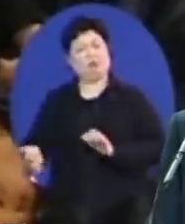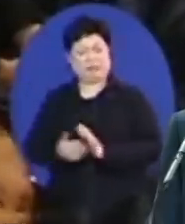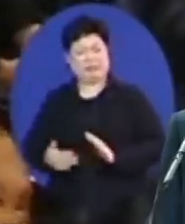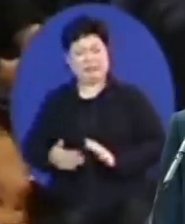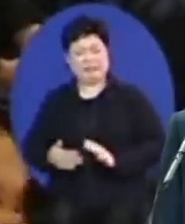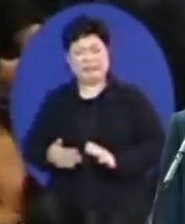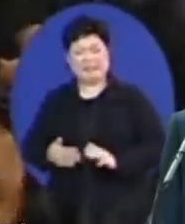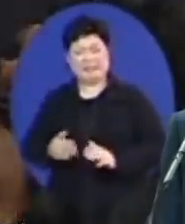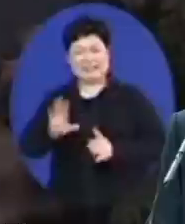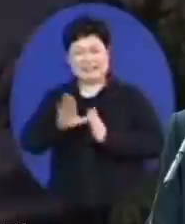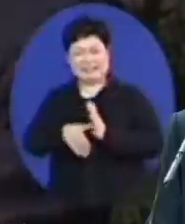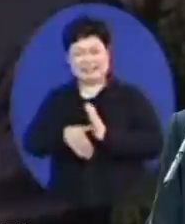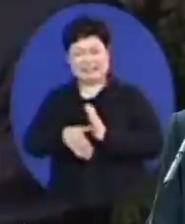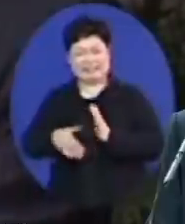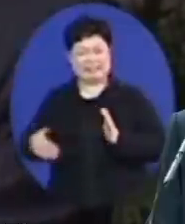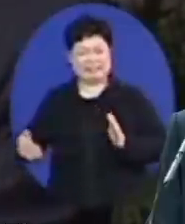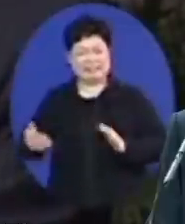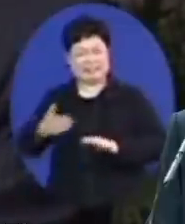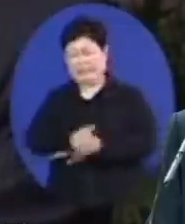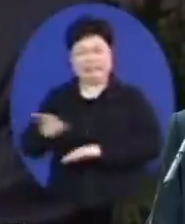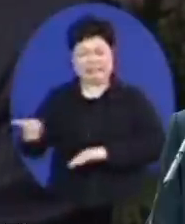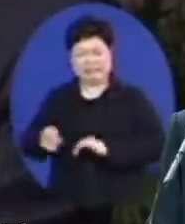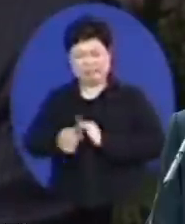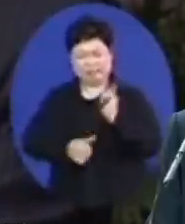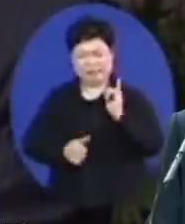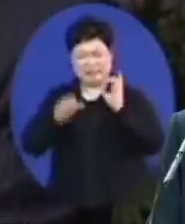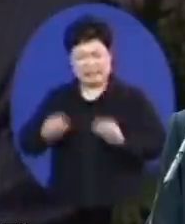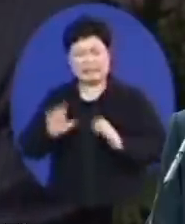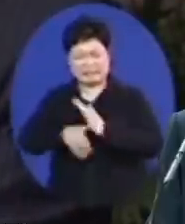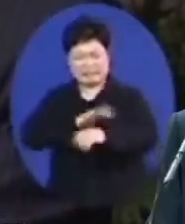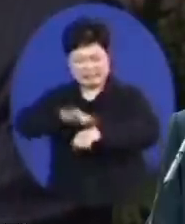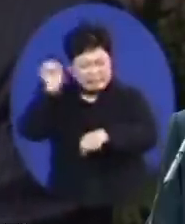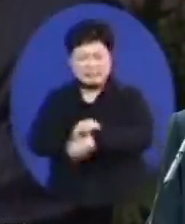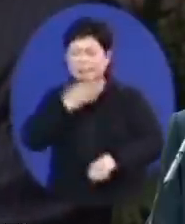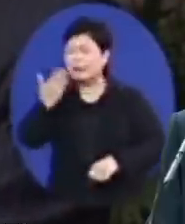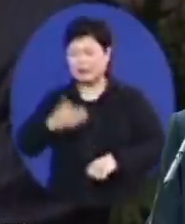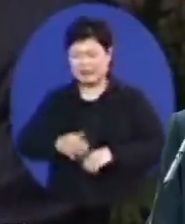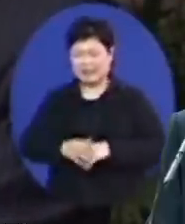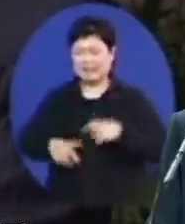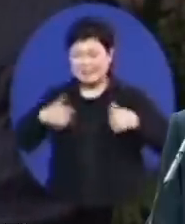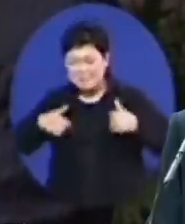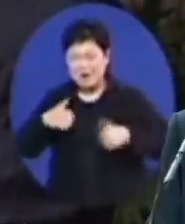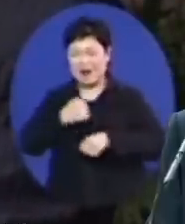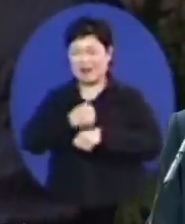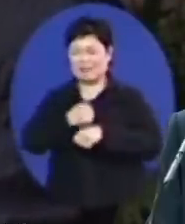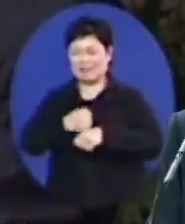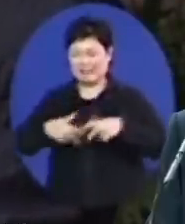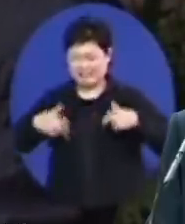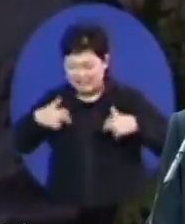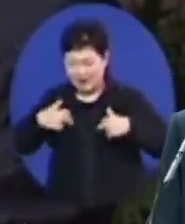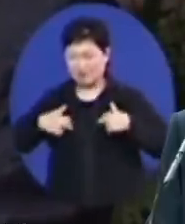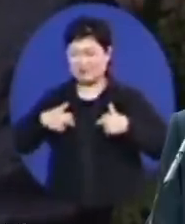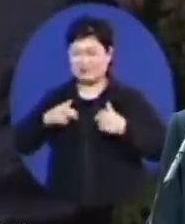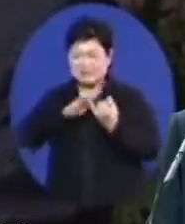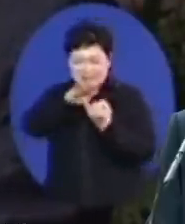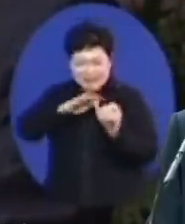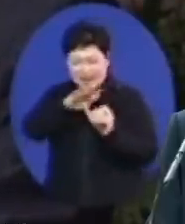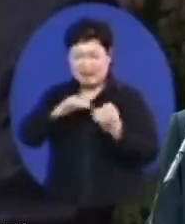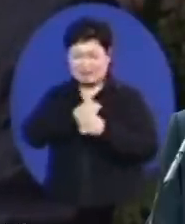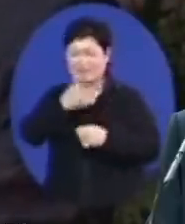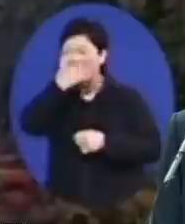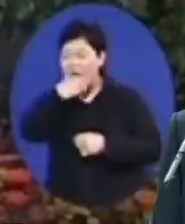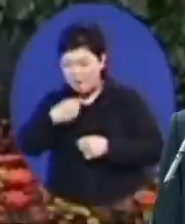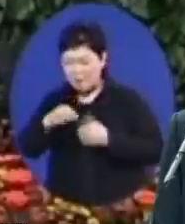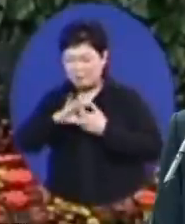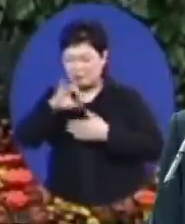사람 늘어느니라 때가 늦고 난 다음에야 깨닫는 것입니다. 있을 때 기뻐하고 즐거워하고 사랑하고